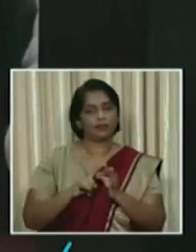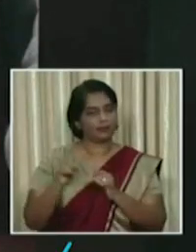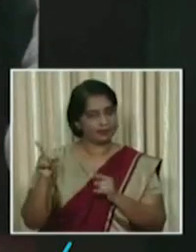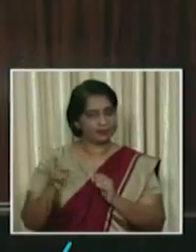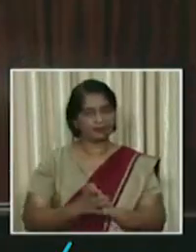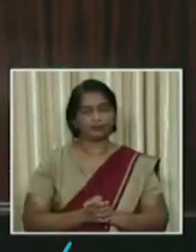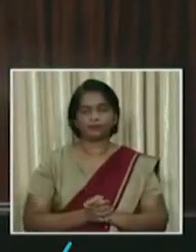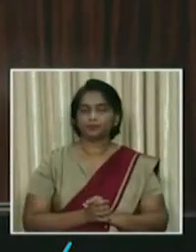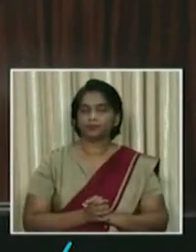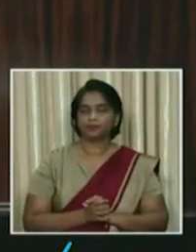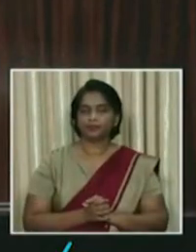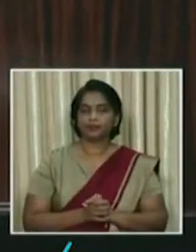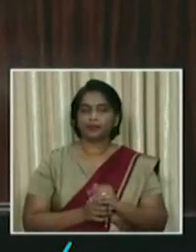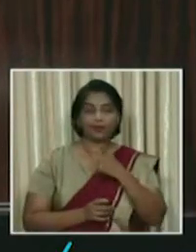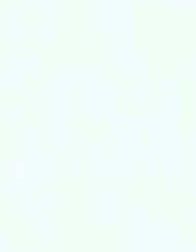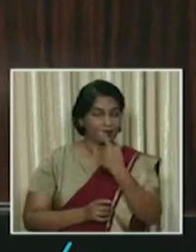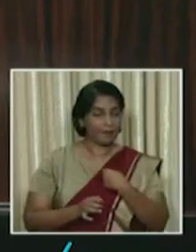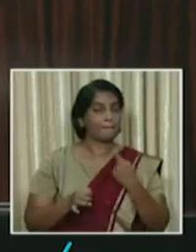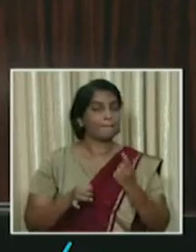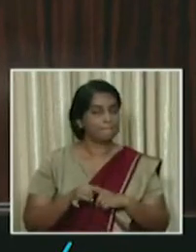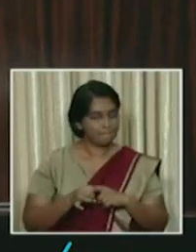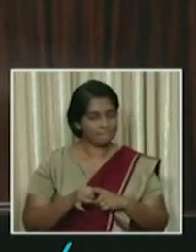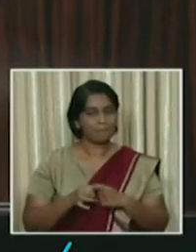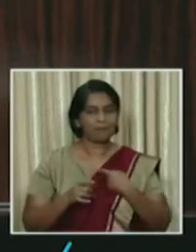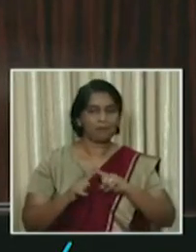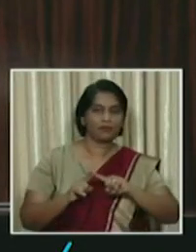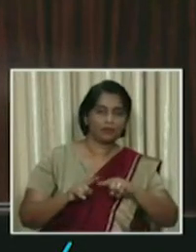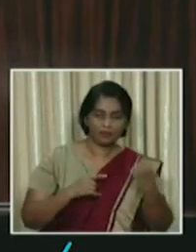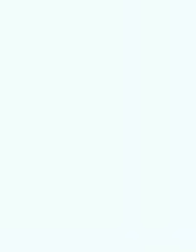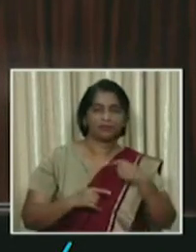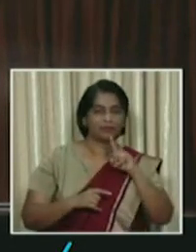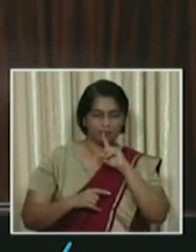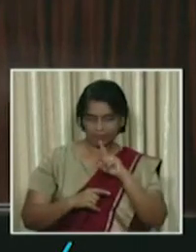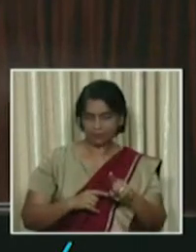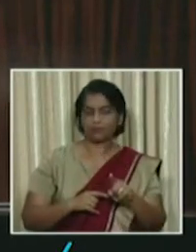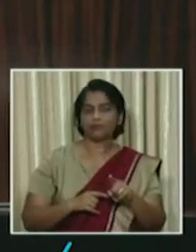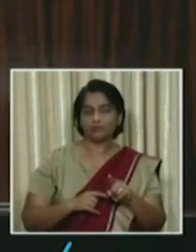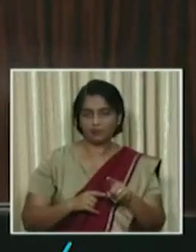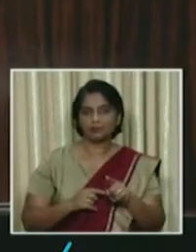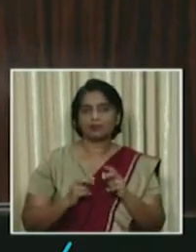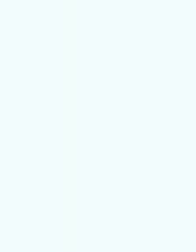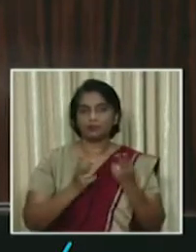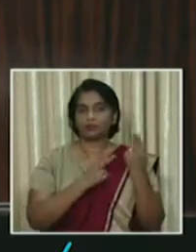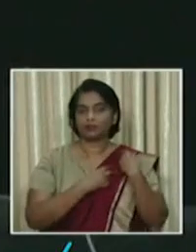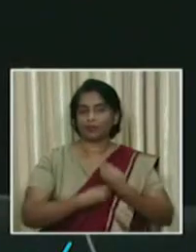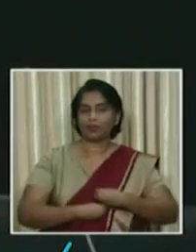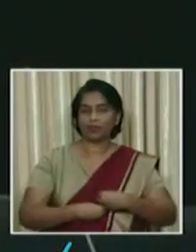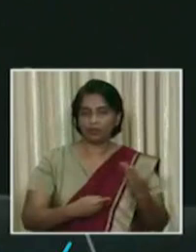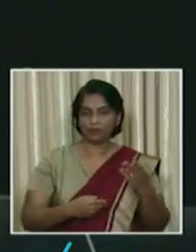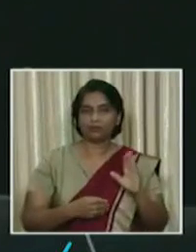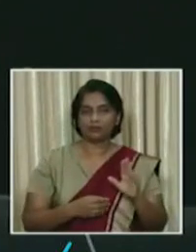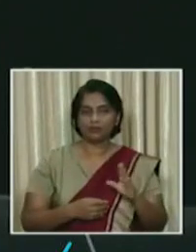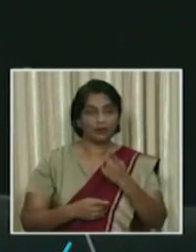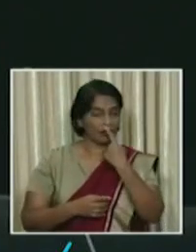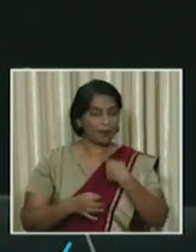කතානායකතුමනි, මෙතුමහන ප්‍රශ්නේම මම වෙනත් තැනක කියලා තමයි මට එදා මේතිවිච්ච තනතුරක් නැති වුණේ. ඒකින්ද ඔබතුමා